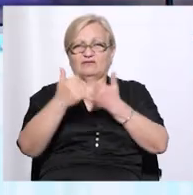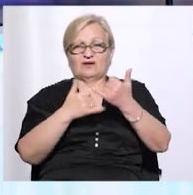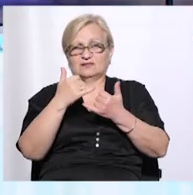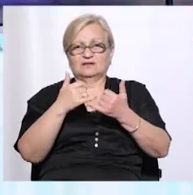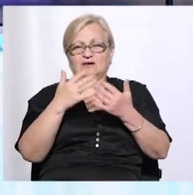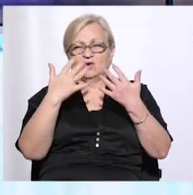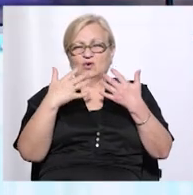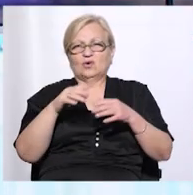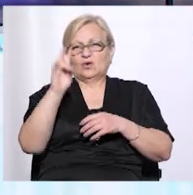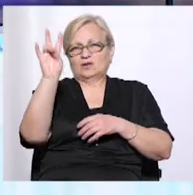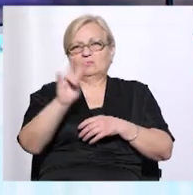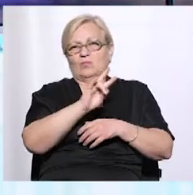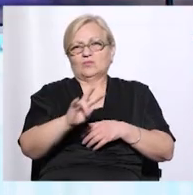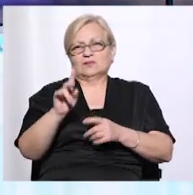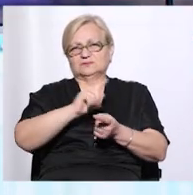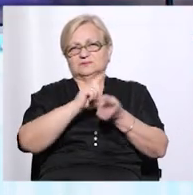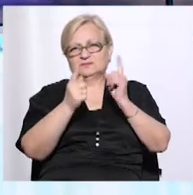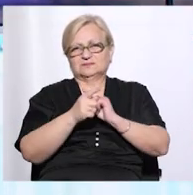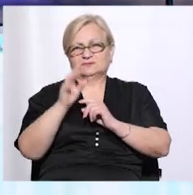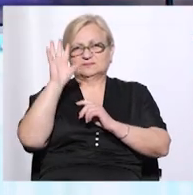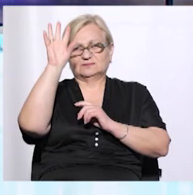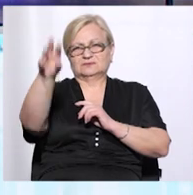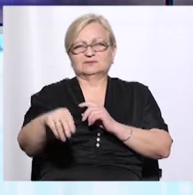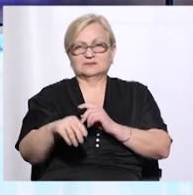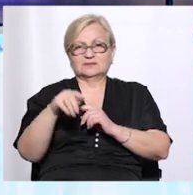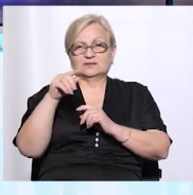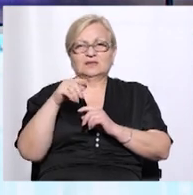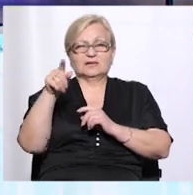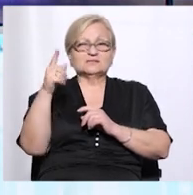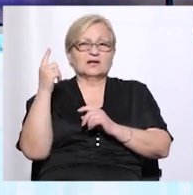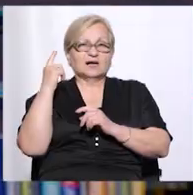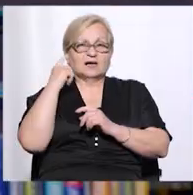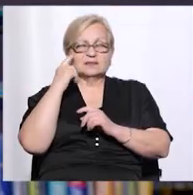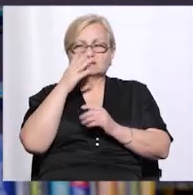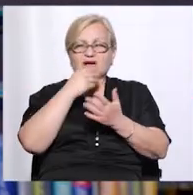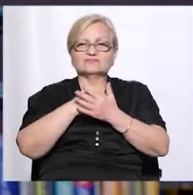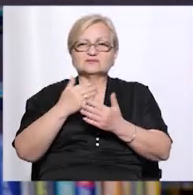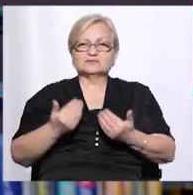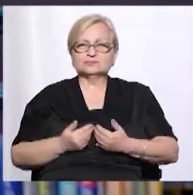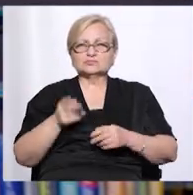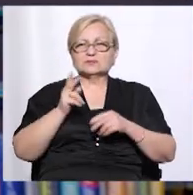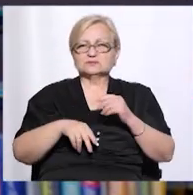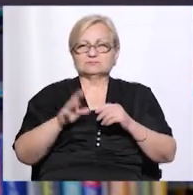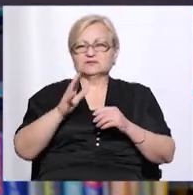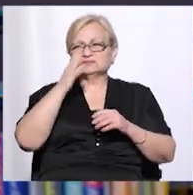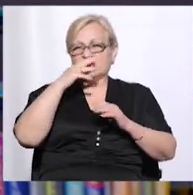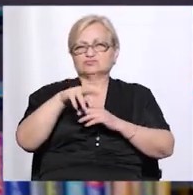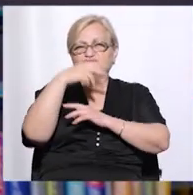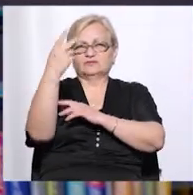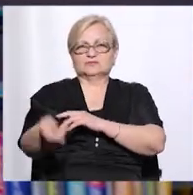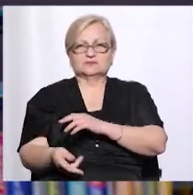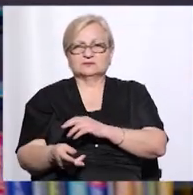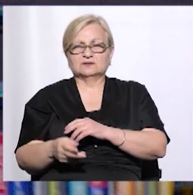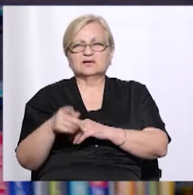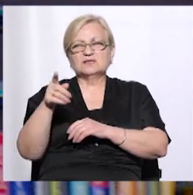უკვე მონაზვნად შუშანიკად აღკვეცილი ბედიის მონასტერში. შორენა ასე ამთავრებს თავის ტრაგიკულ სიცოცხლეს. შორენა